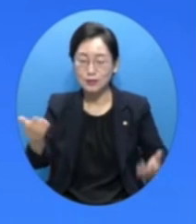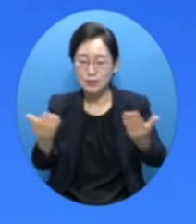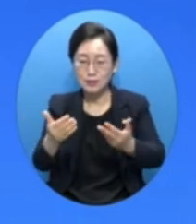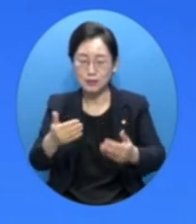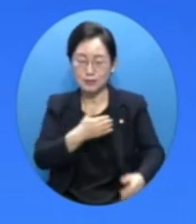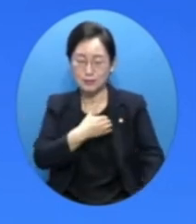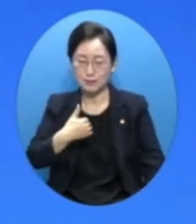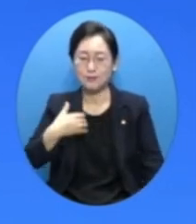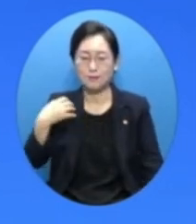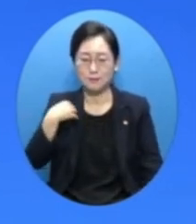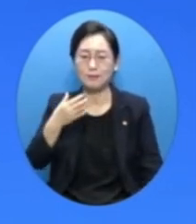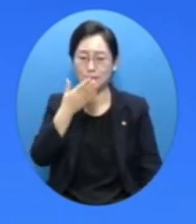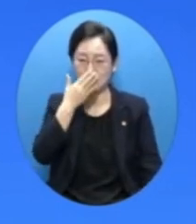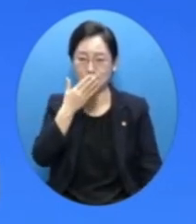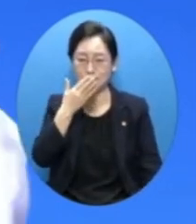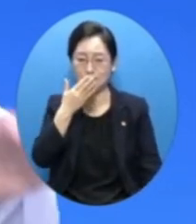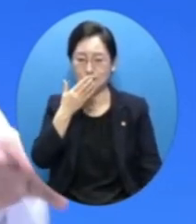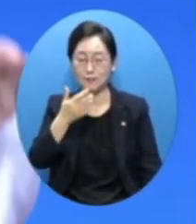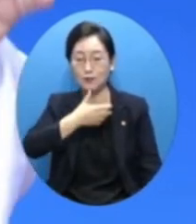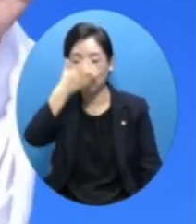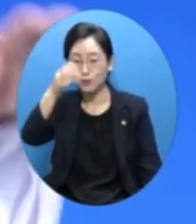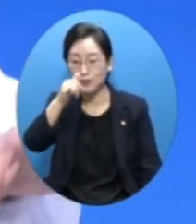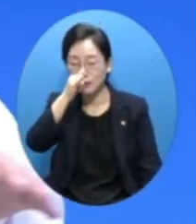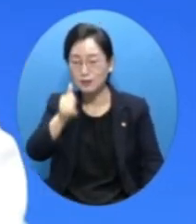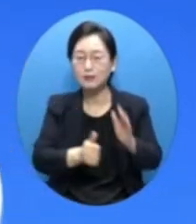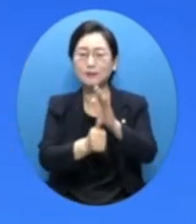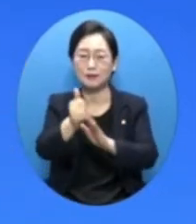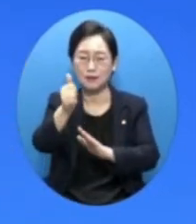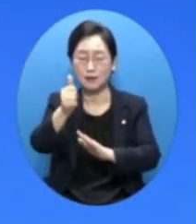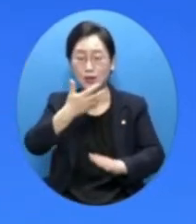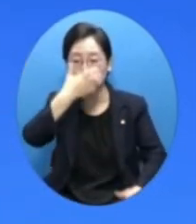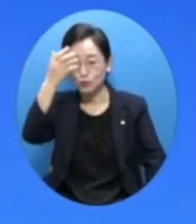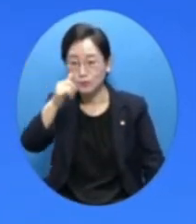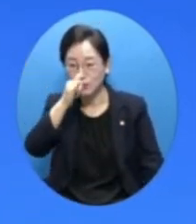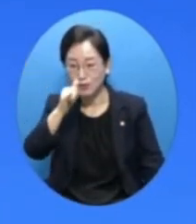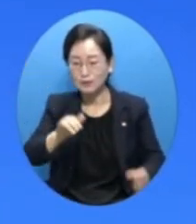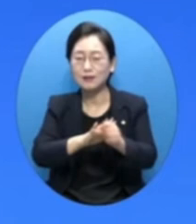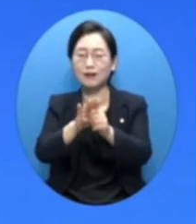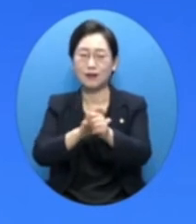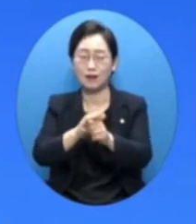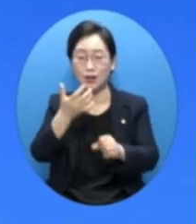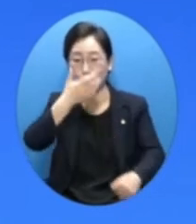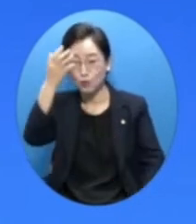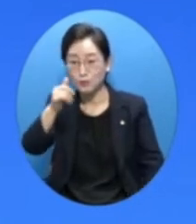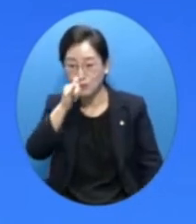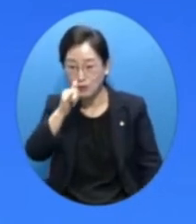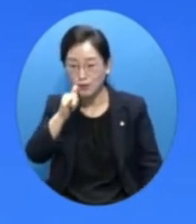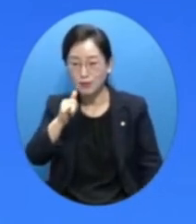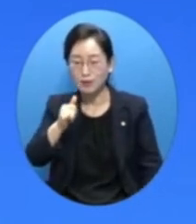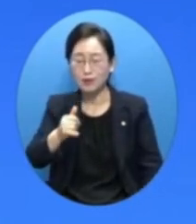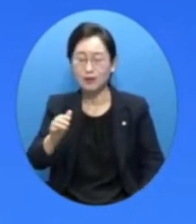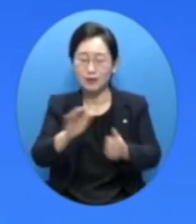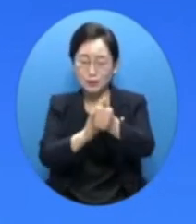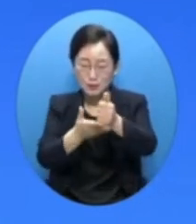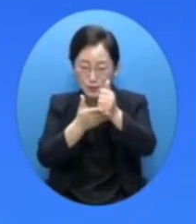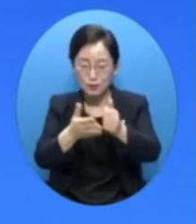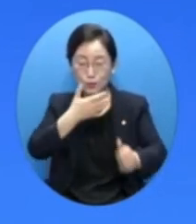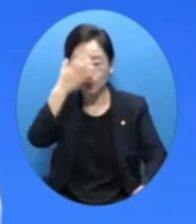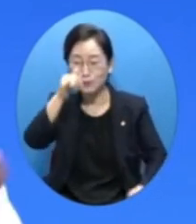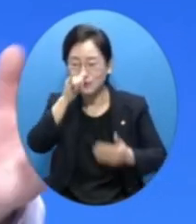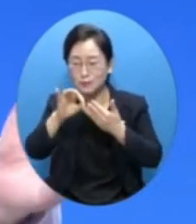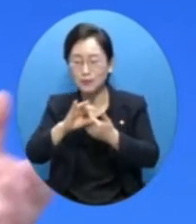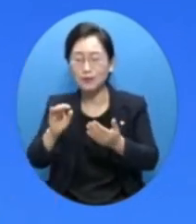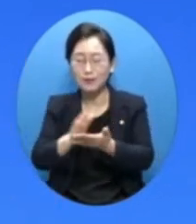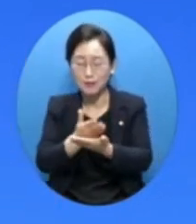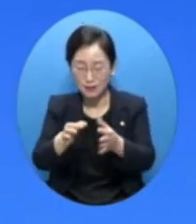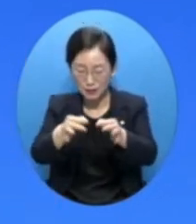능력을 소유하게 되는 것입니다. 꿈 있는 곳에 희망이 있고 꿈 있는 곳에 사랑이 있고 꿈 있는 곳에 섬김이 있고 꿈 있는 곳에 나눔이 있고